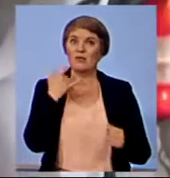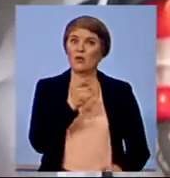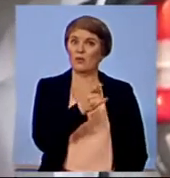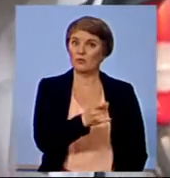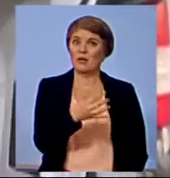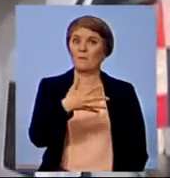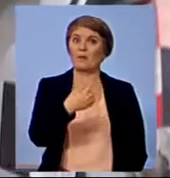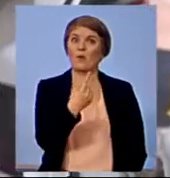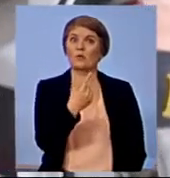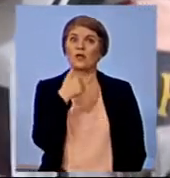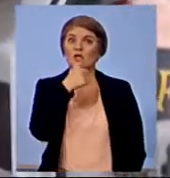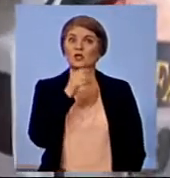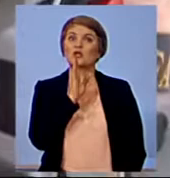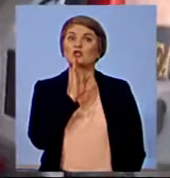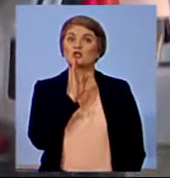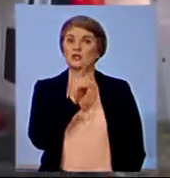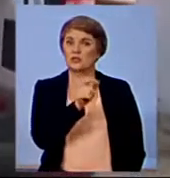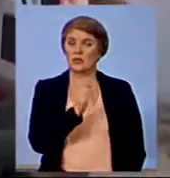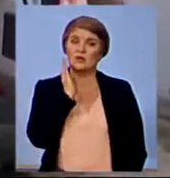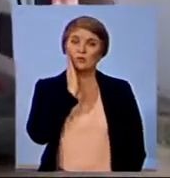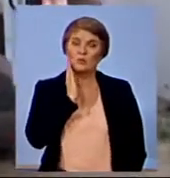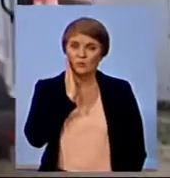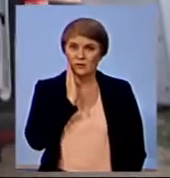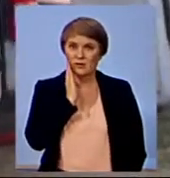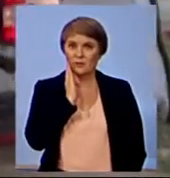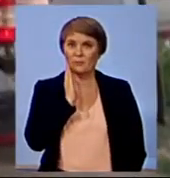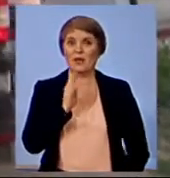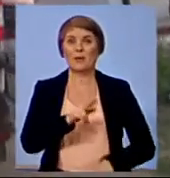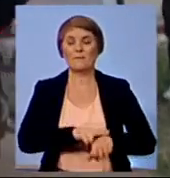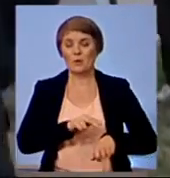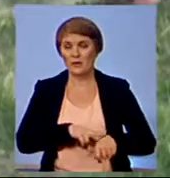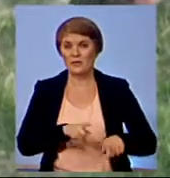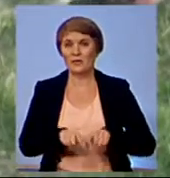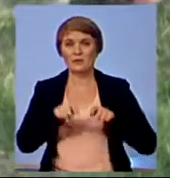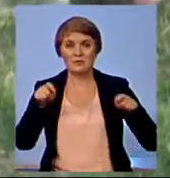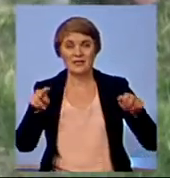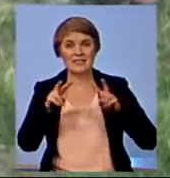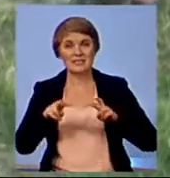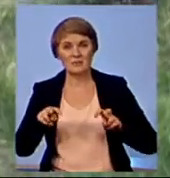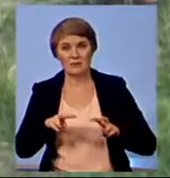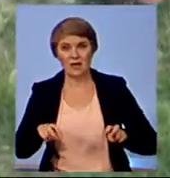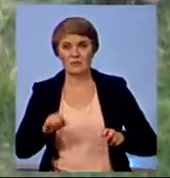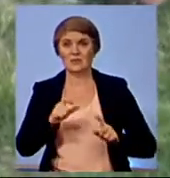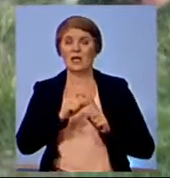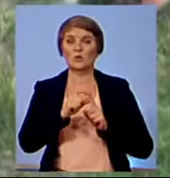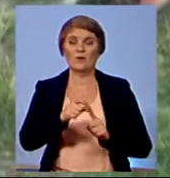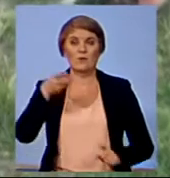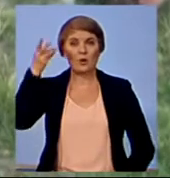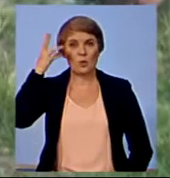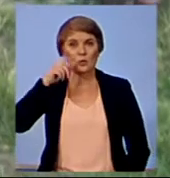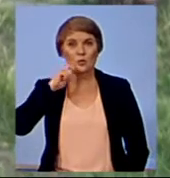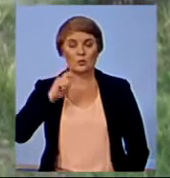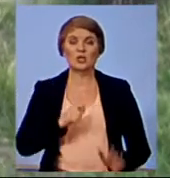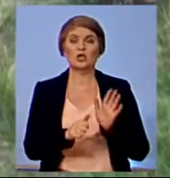Констанци. Поліція порушила кримінальну справу. За словами директора департаменту консульської служби МЗС Василя Кирилича,